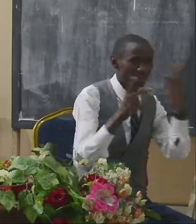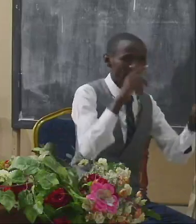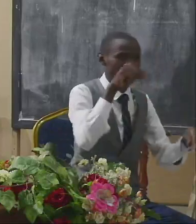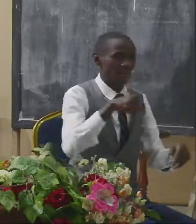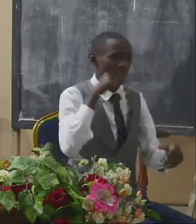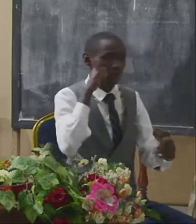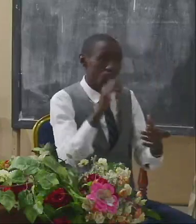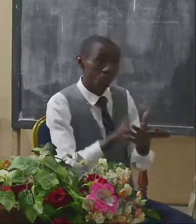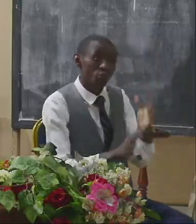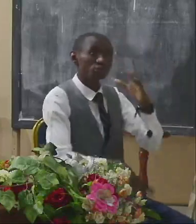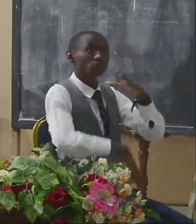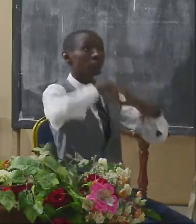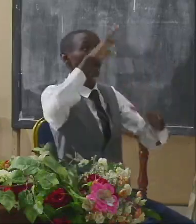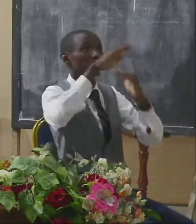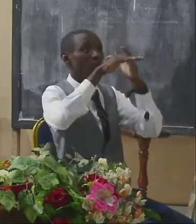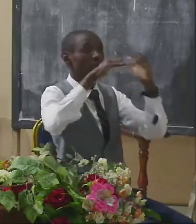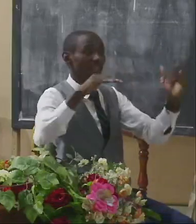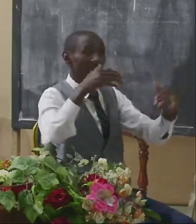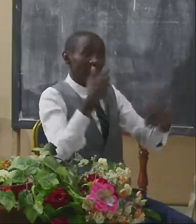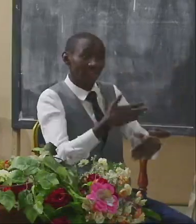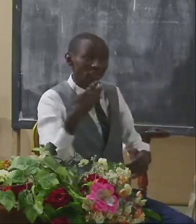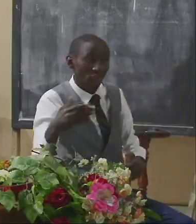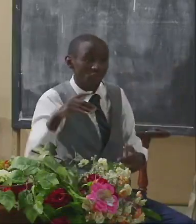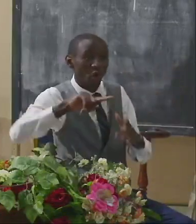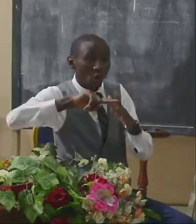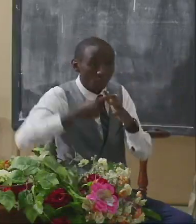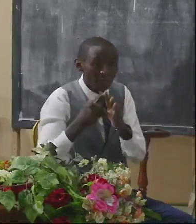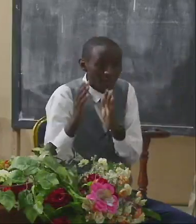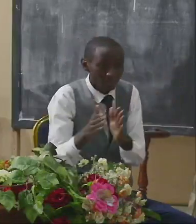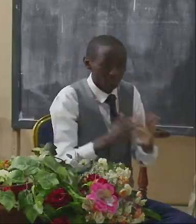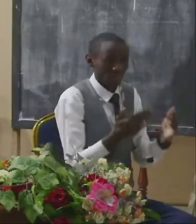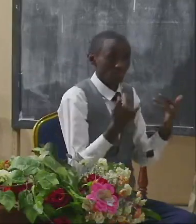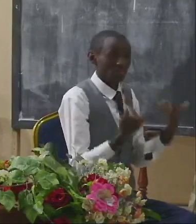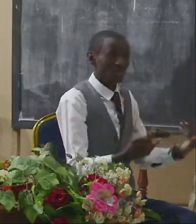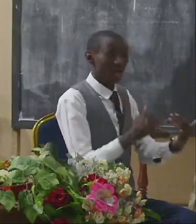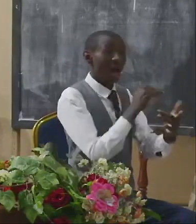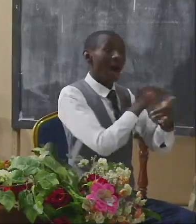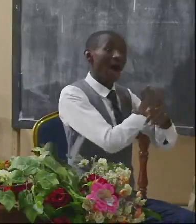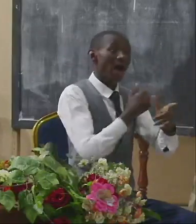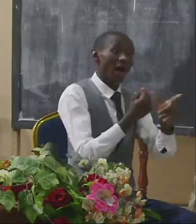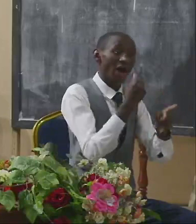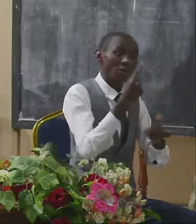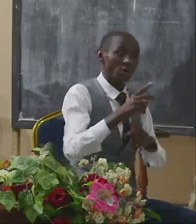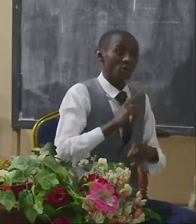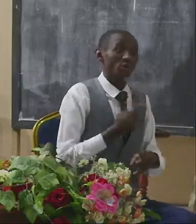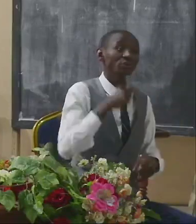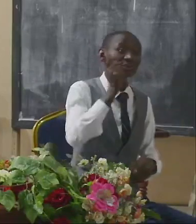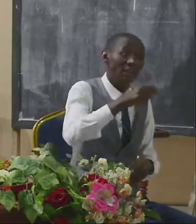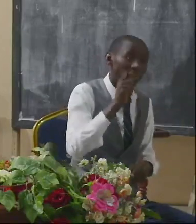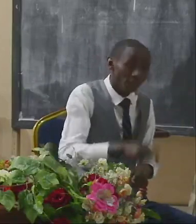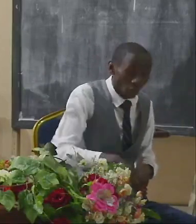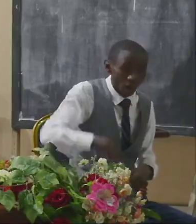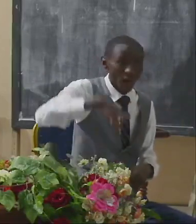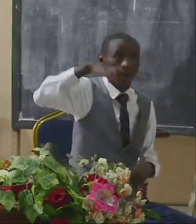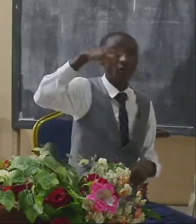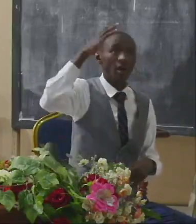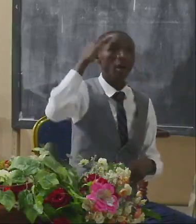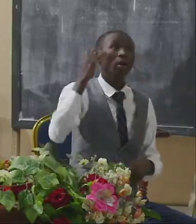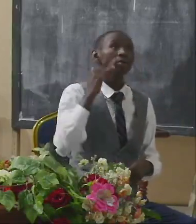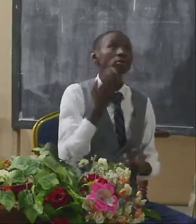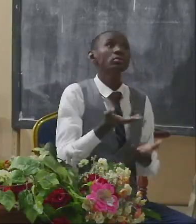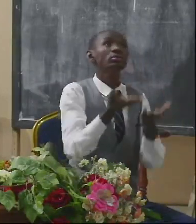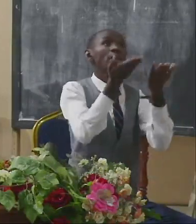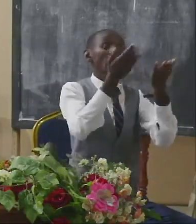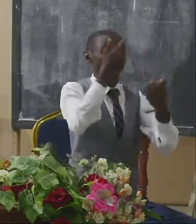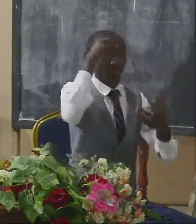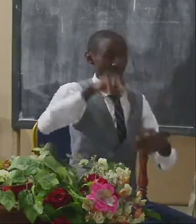est partie, ça commence à se préparer, nous devons lever nos têtes. Notre